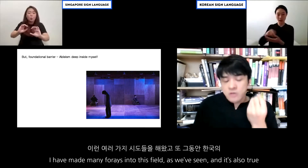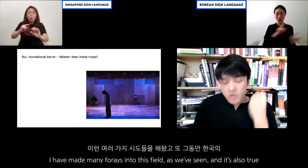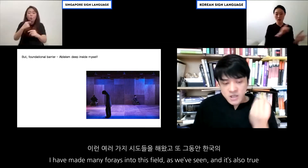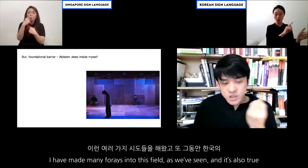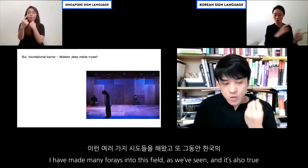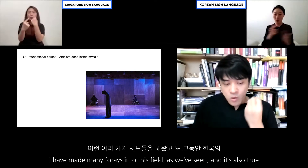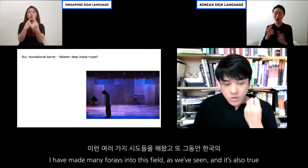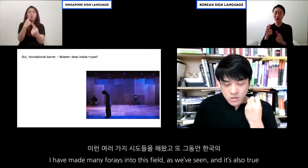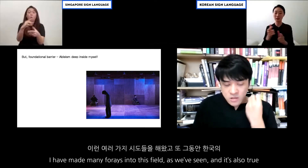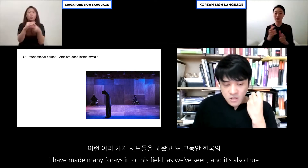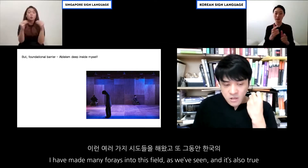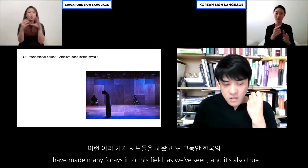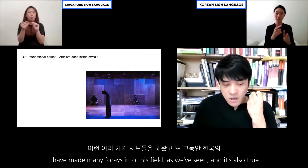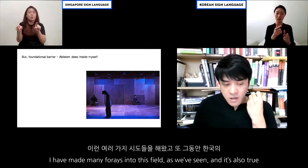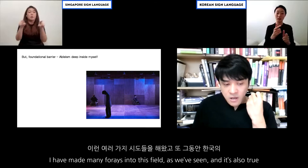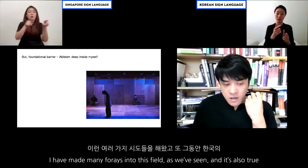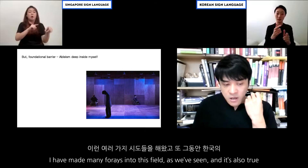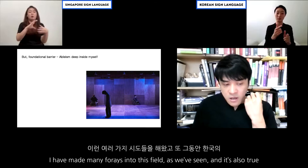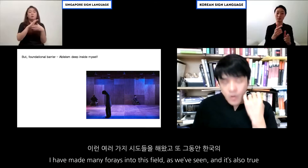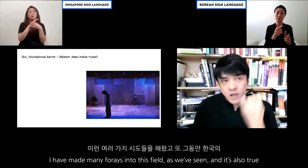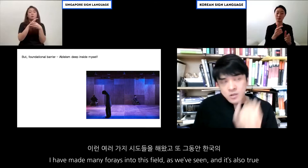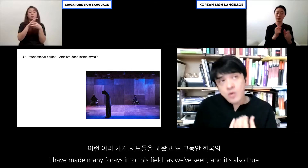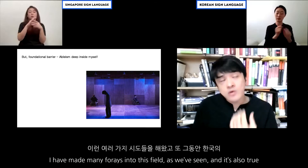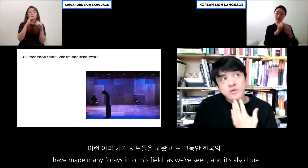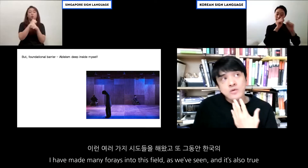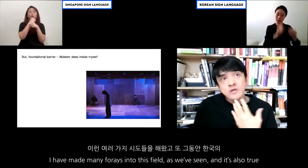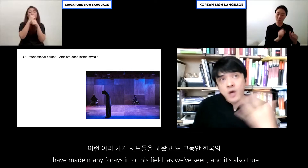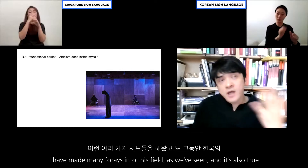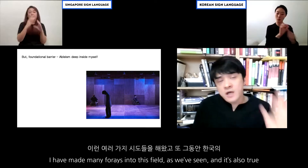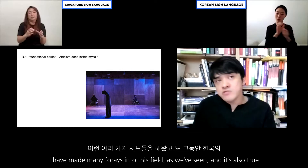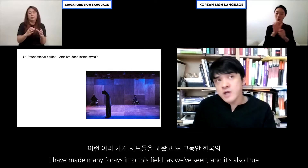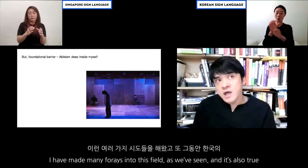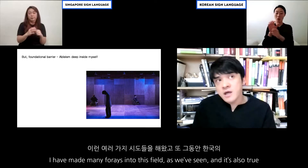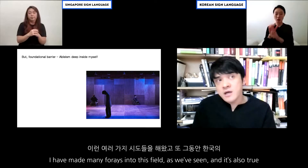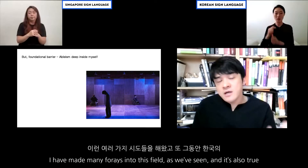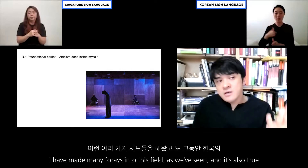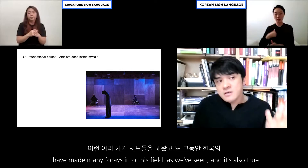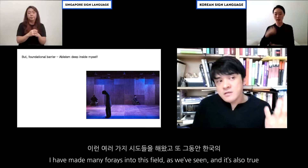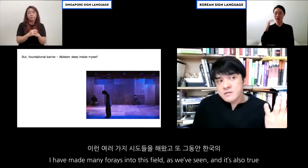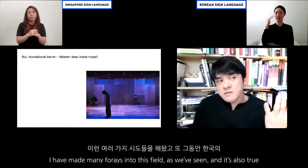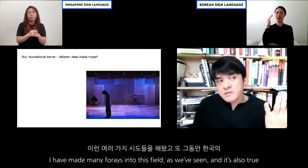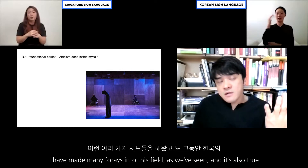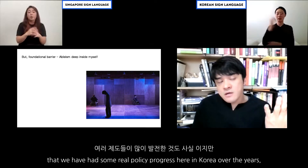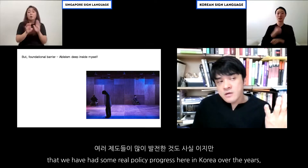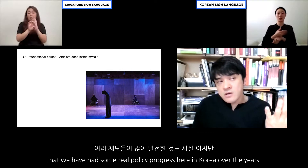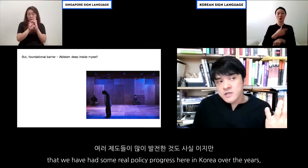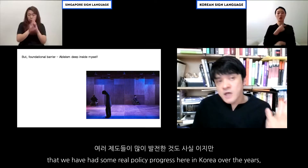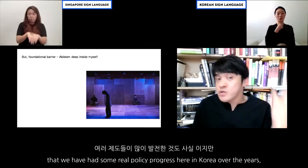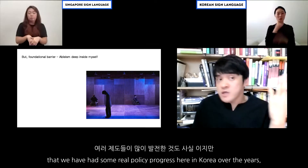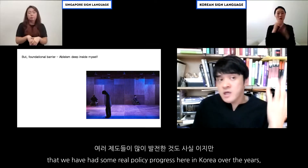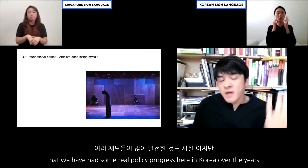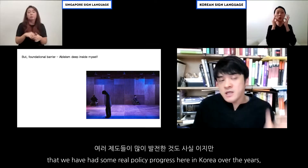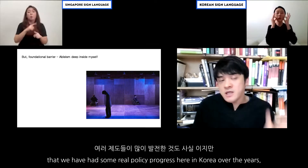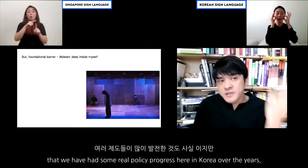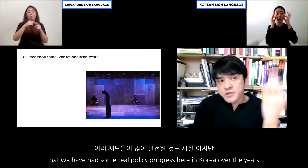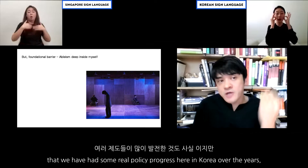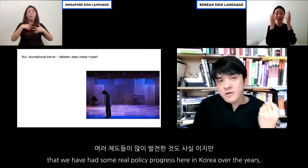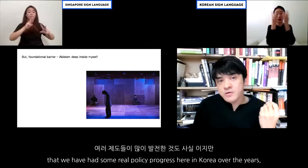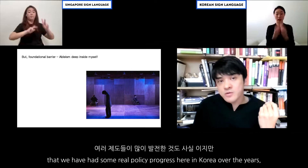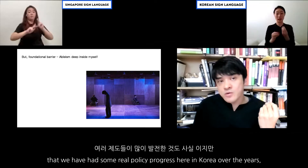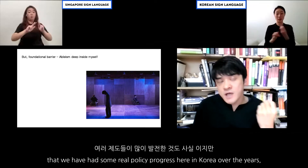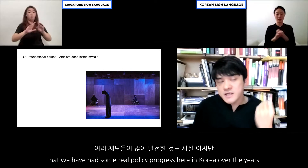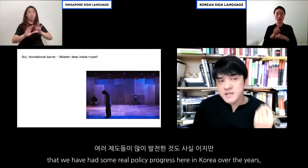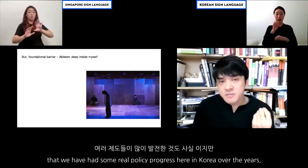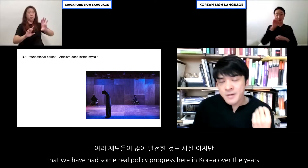이런 여러 가지 시도들을 해왔고 또 그동안 한국의 여러 제도들이 많이